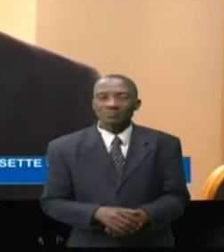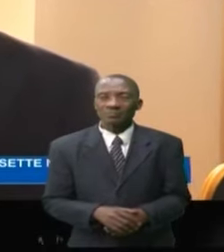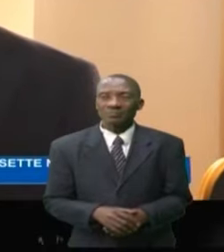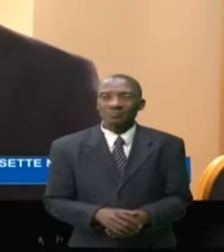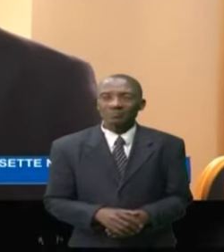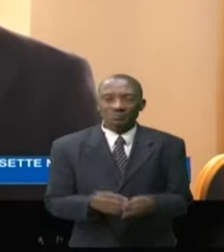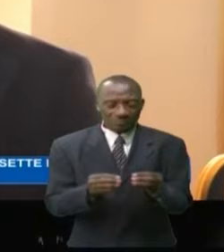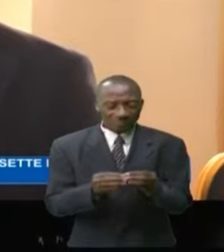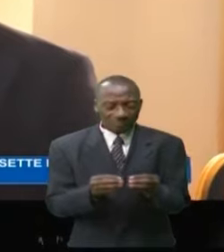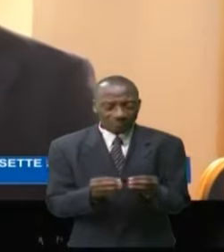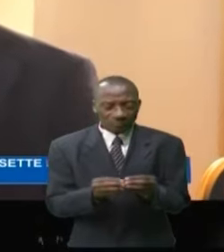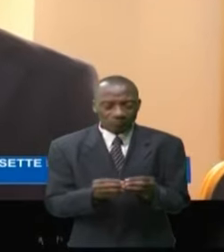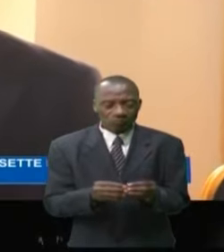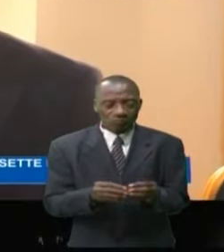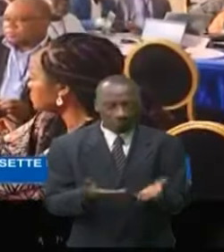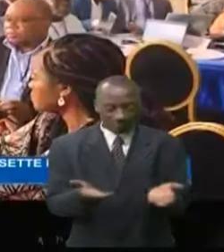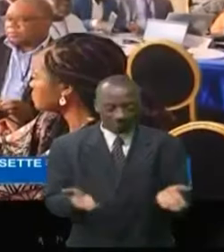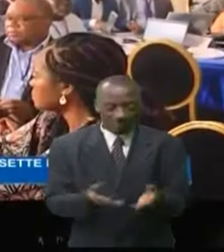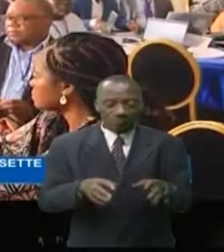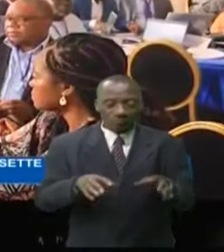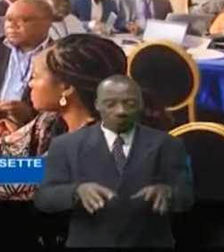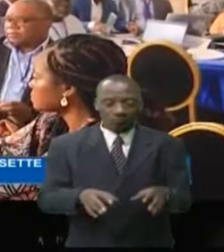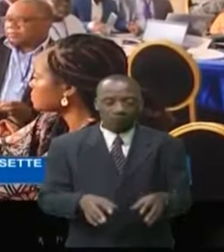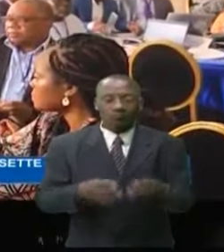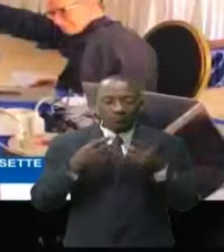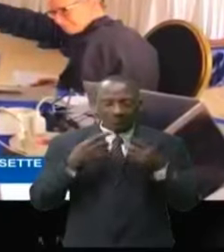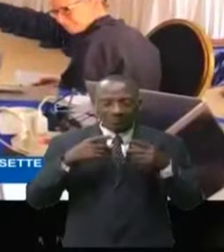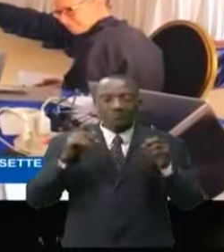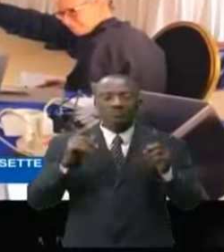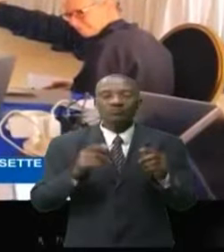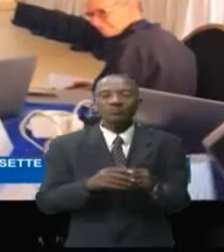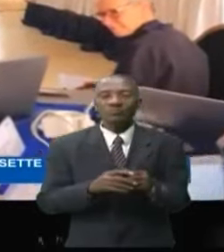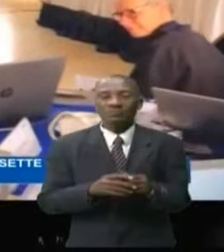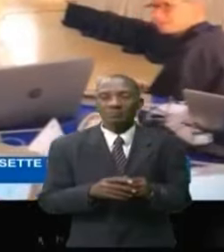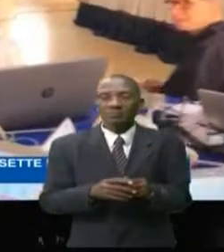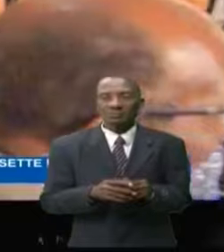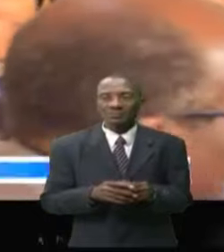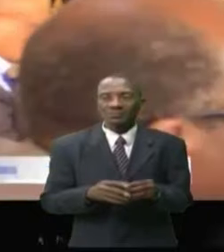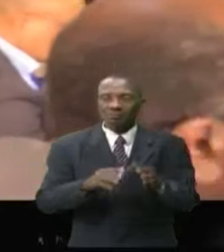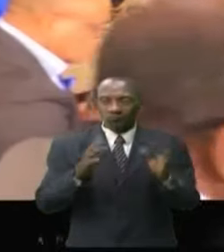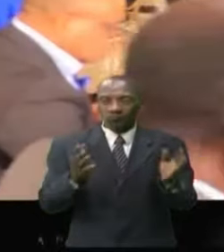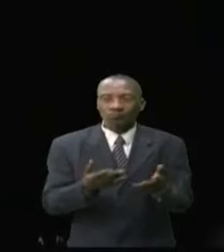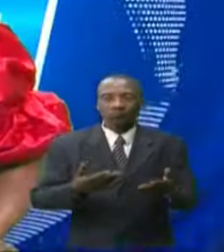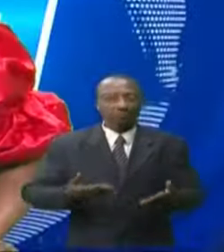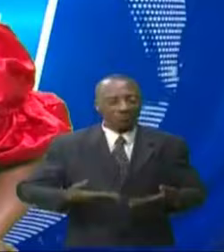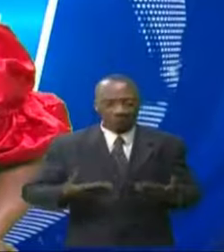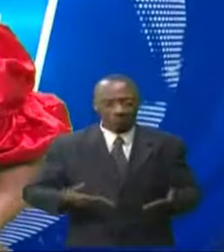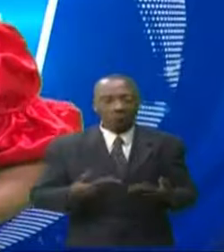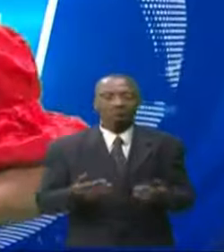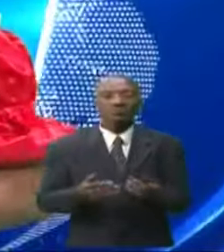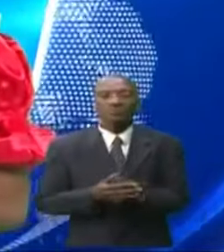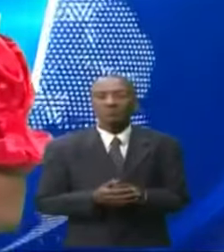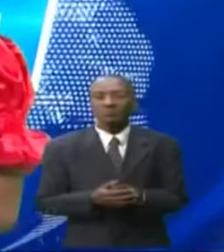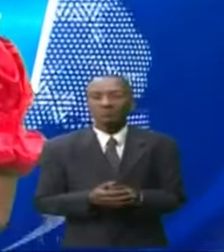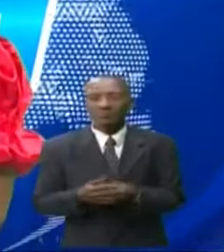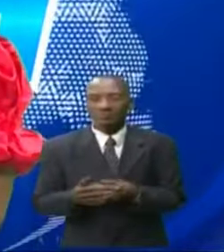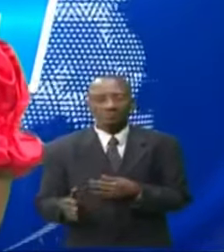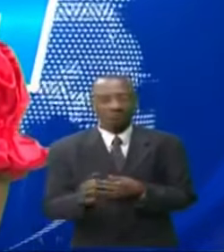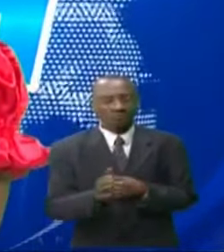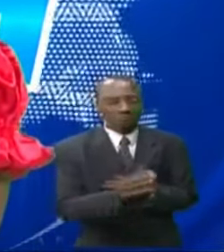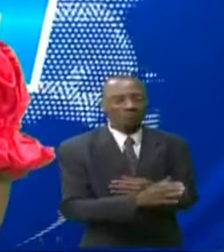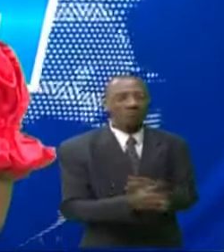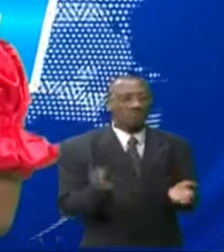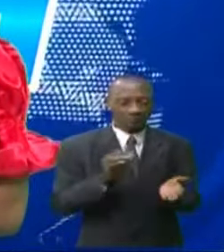exercice d'évaluation du plan RC pour la dernière fois en 2018 PARLONS SANTÉ